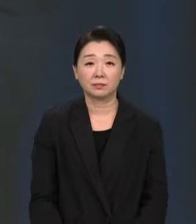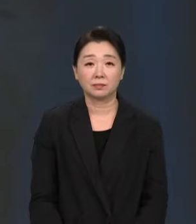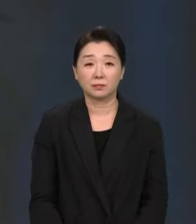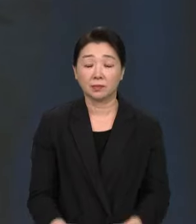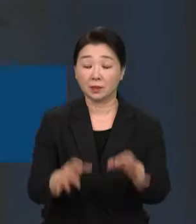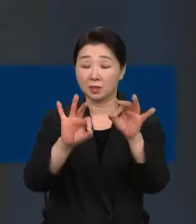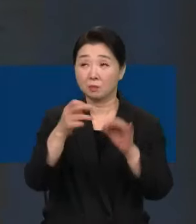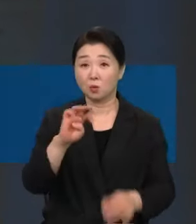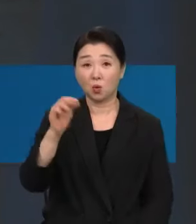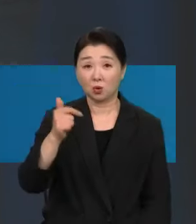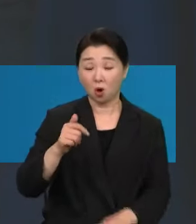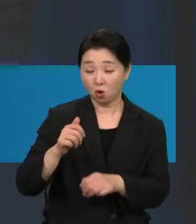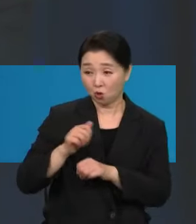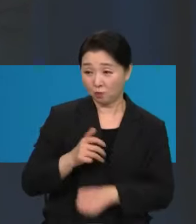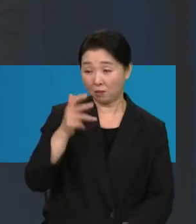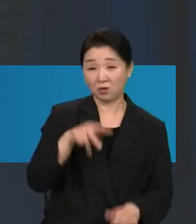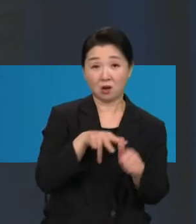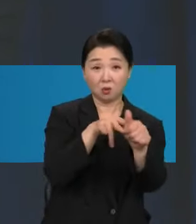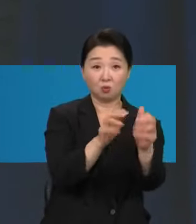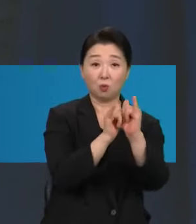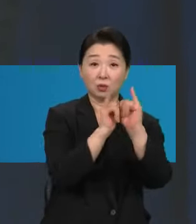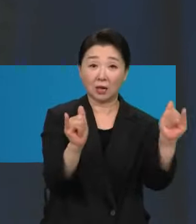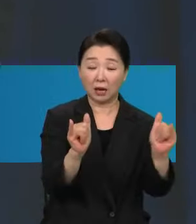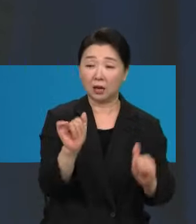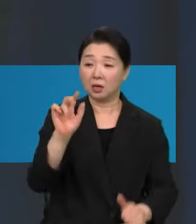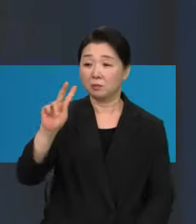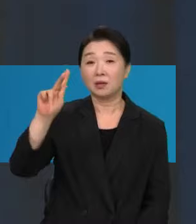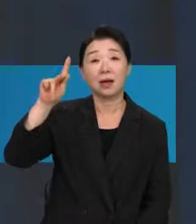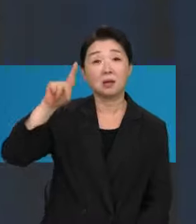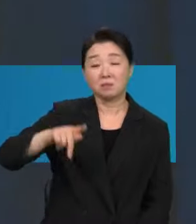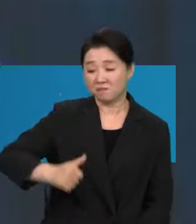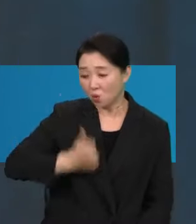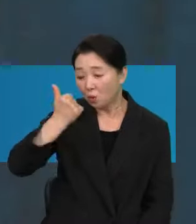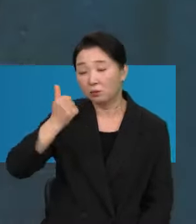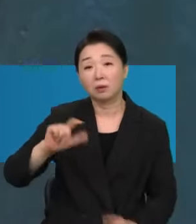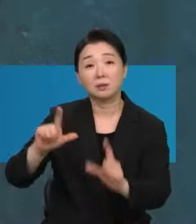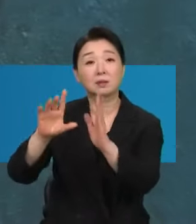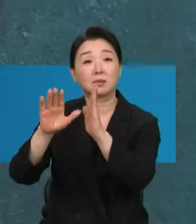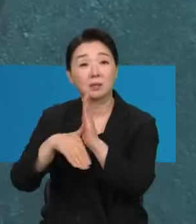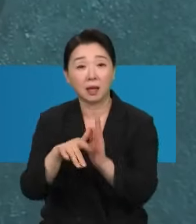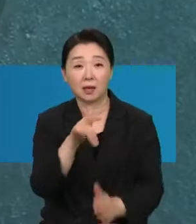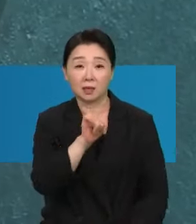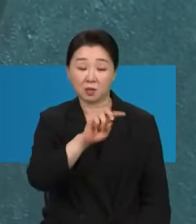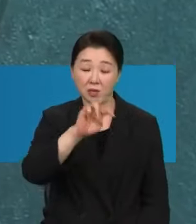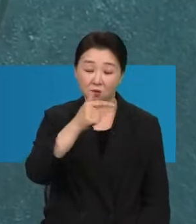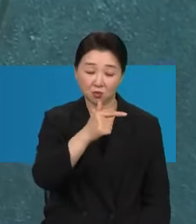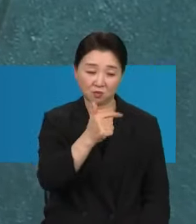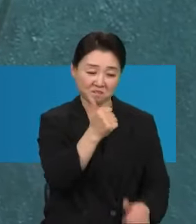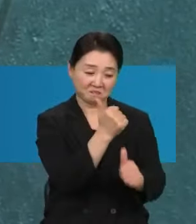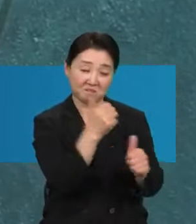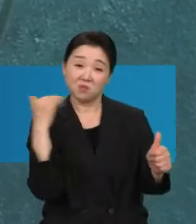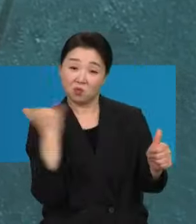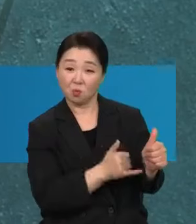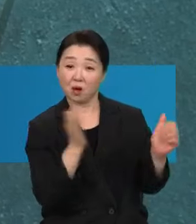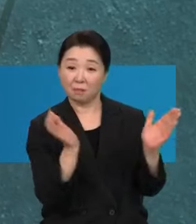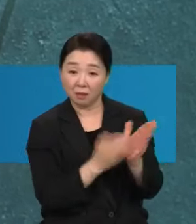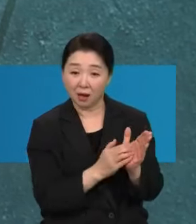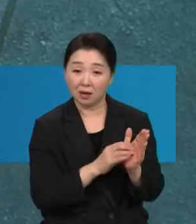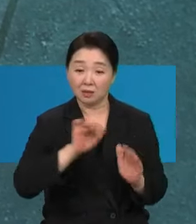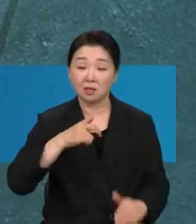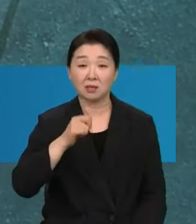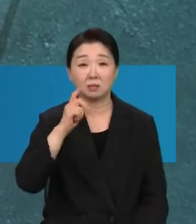김용현 국방부 장관 후보자가 이른바 VIP 경로설 당일 임기훈 국방비서관과 통화한 것과 관련해 저희